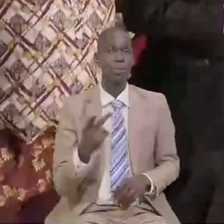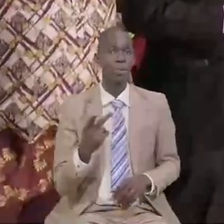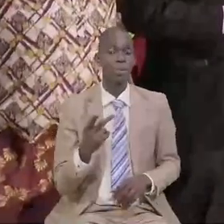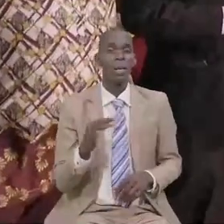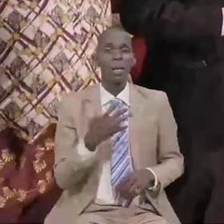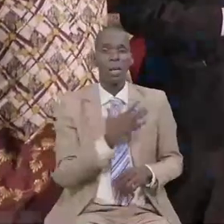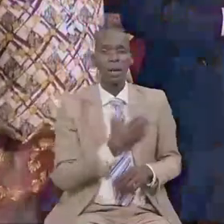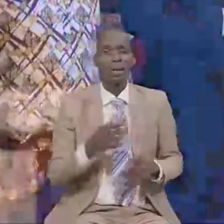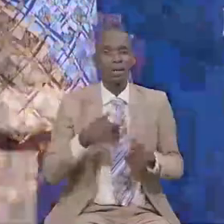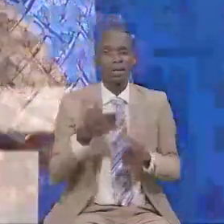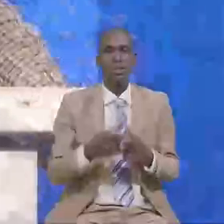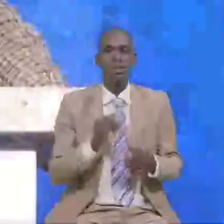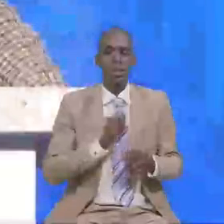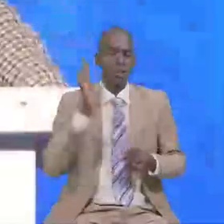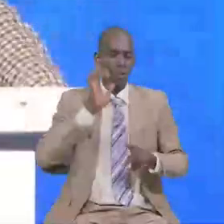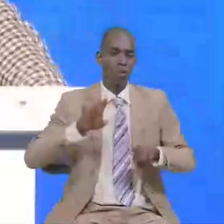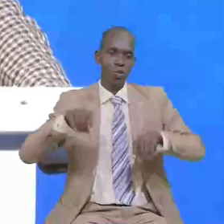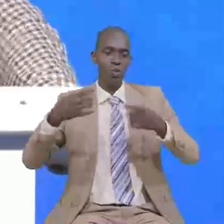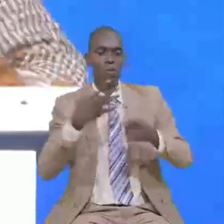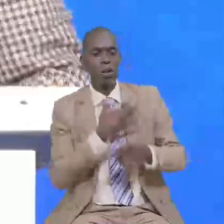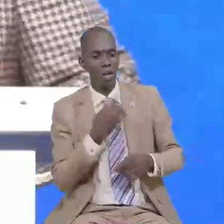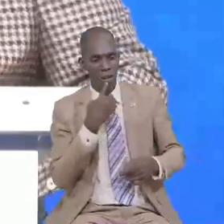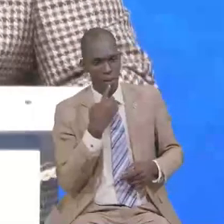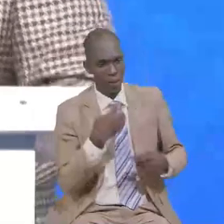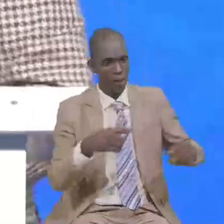Et j'irai raconter ça.